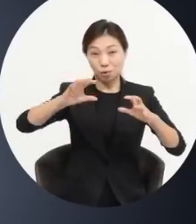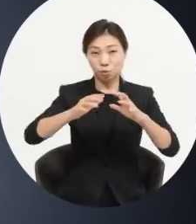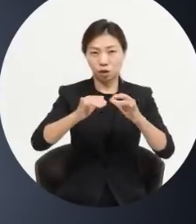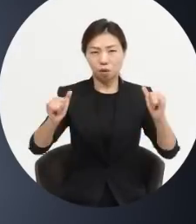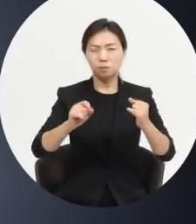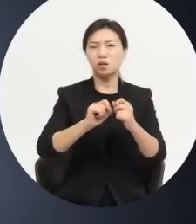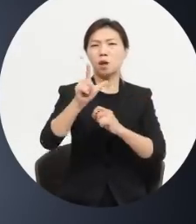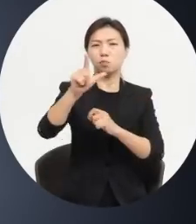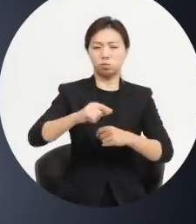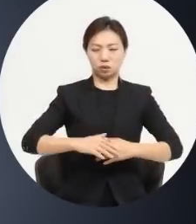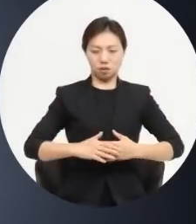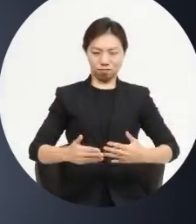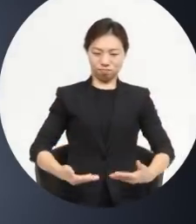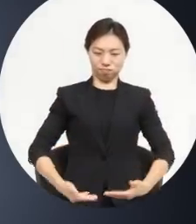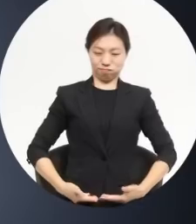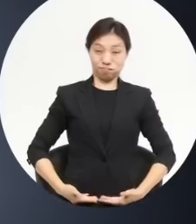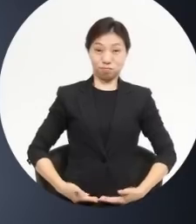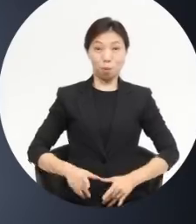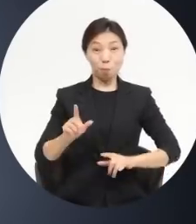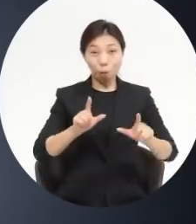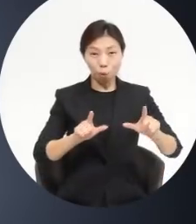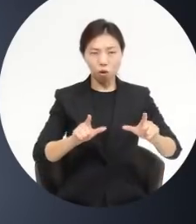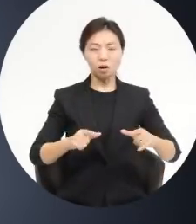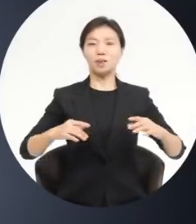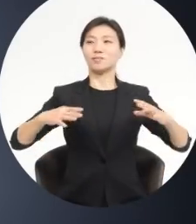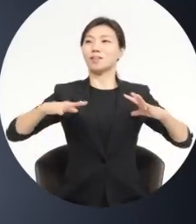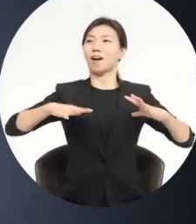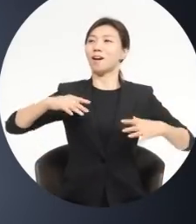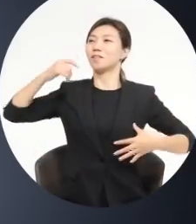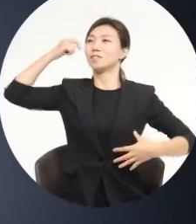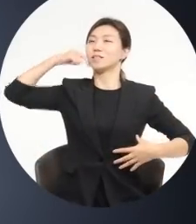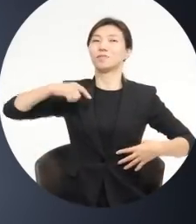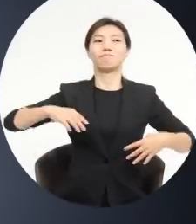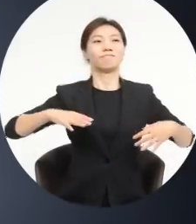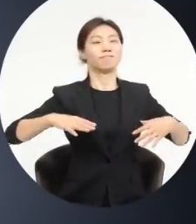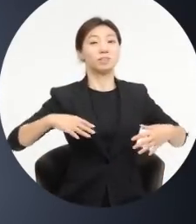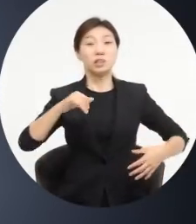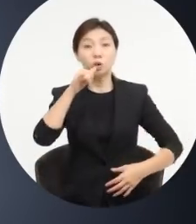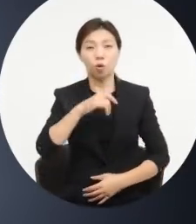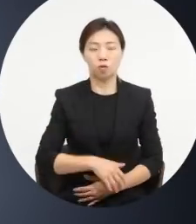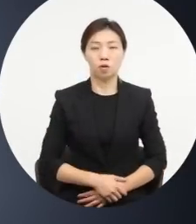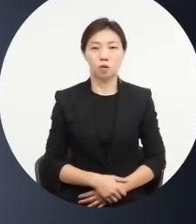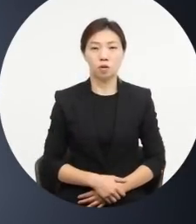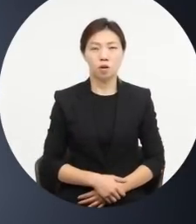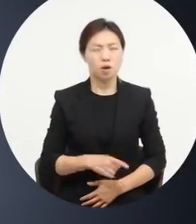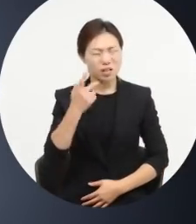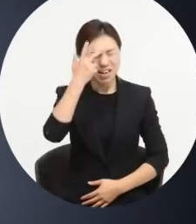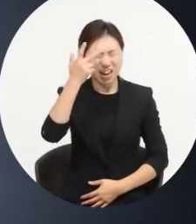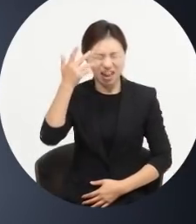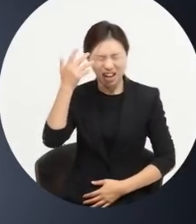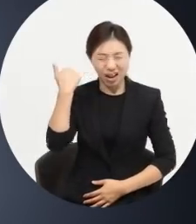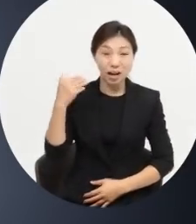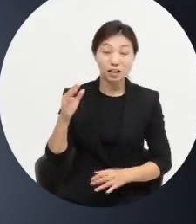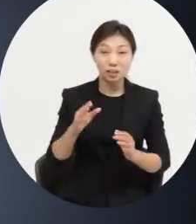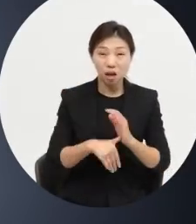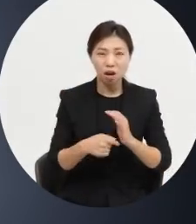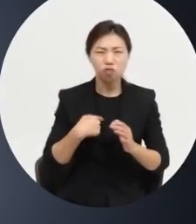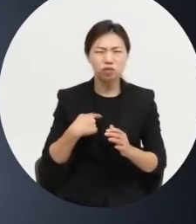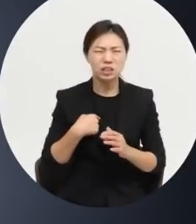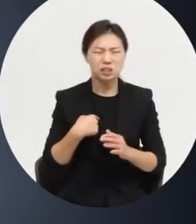굉장히 자랑스럽게 생각하고 우리 어릴 때도 그랬거든요. 밥 먹고 저녁 먹고는 바로 자라